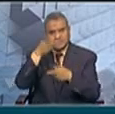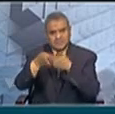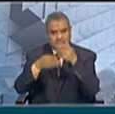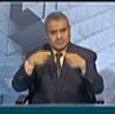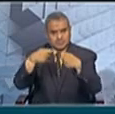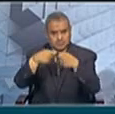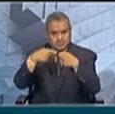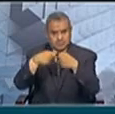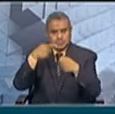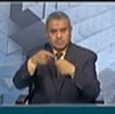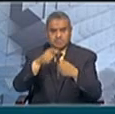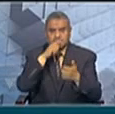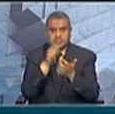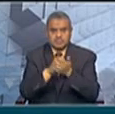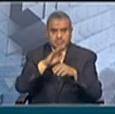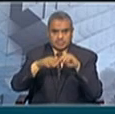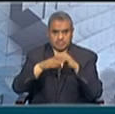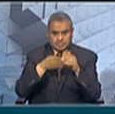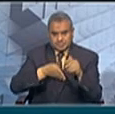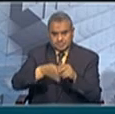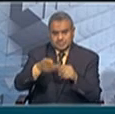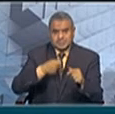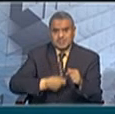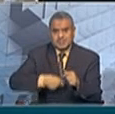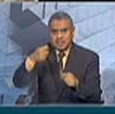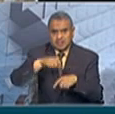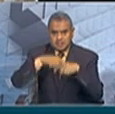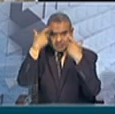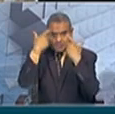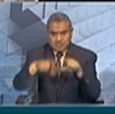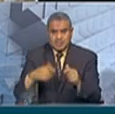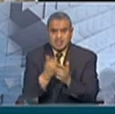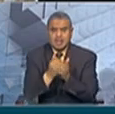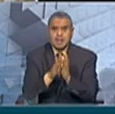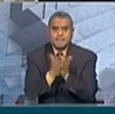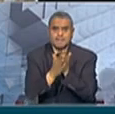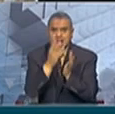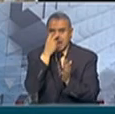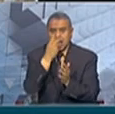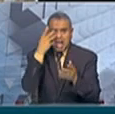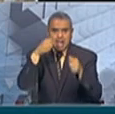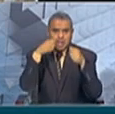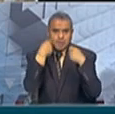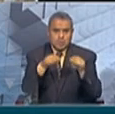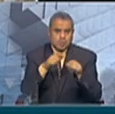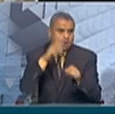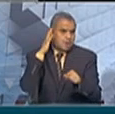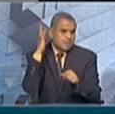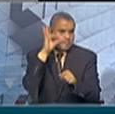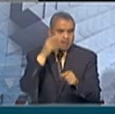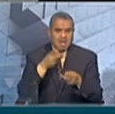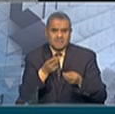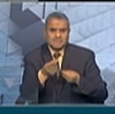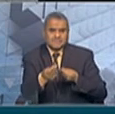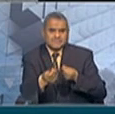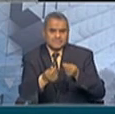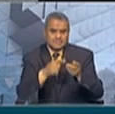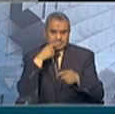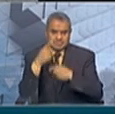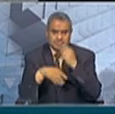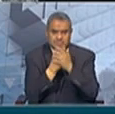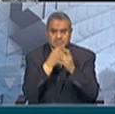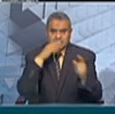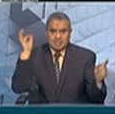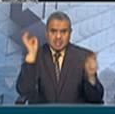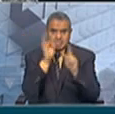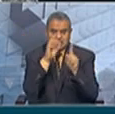عشوائية. فالهجوم وقع في محيط المقر القديم لمجلة شارلي إبدو الفرنسية الساخرة التي كانت هدف